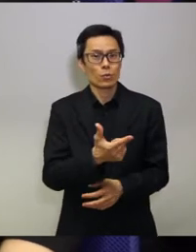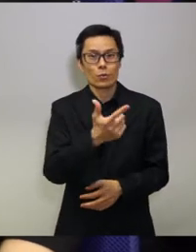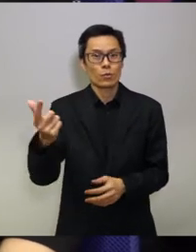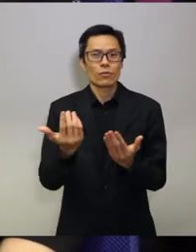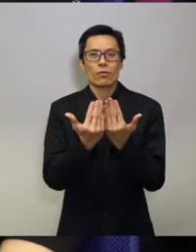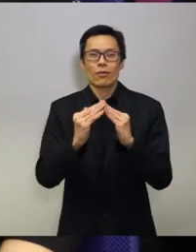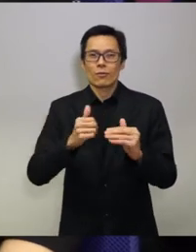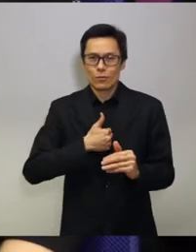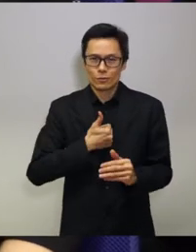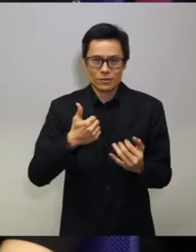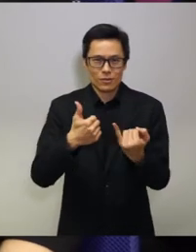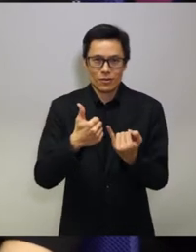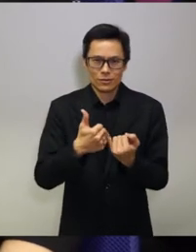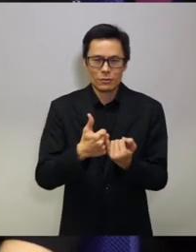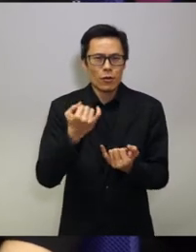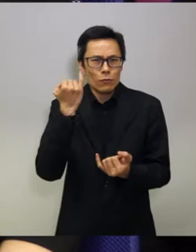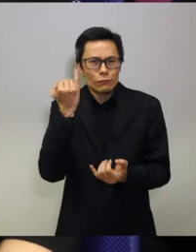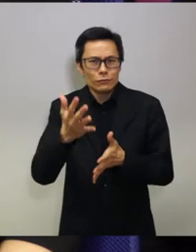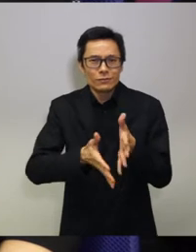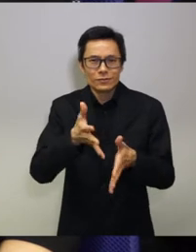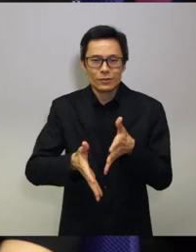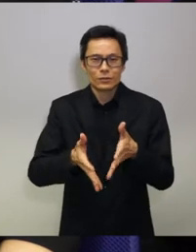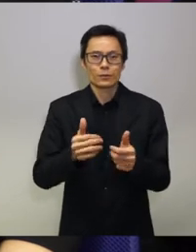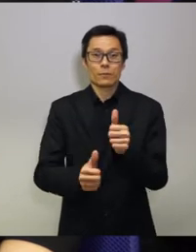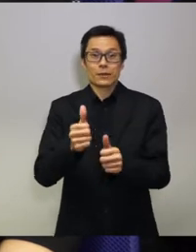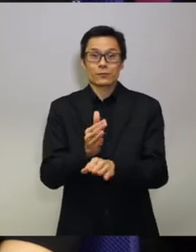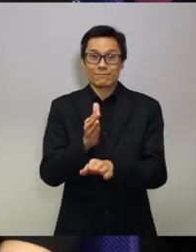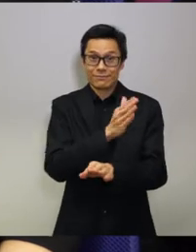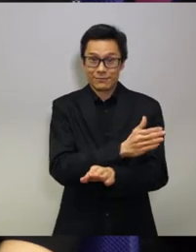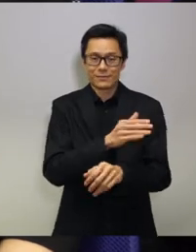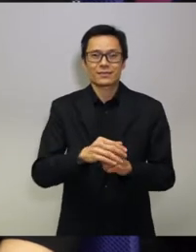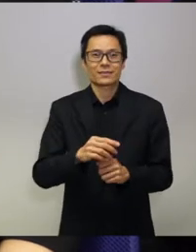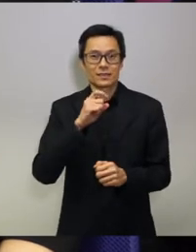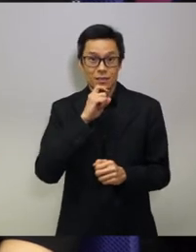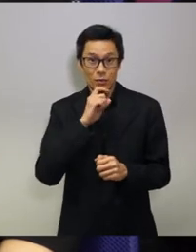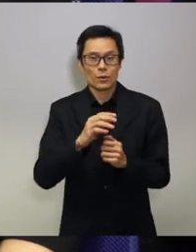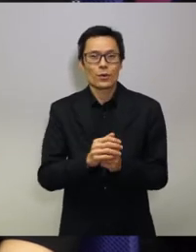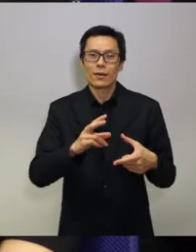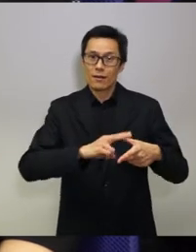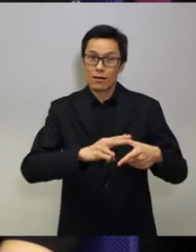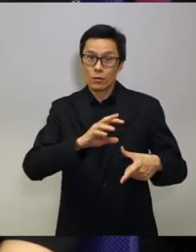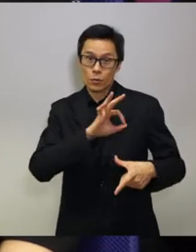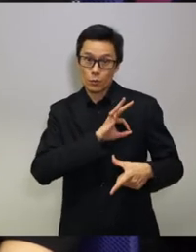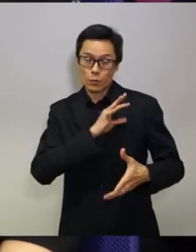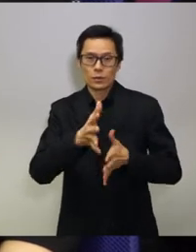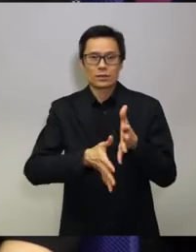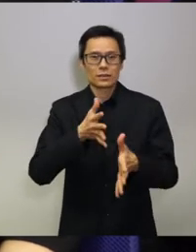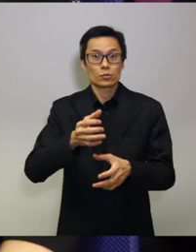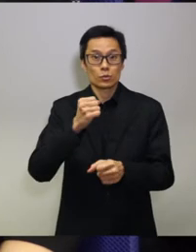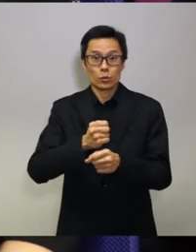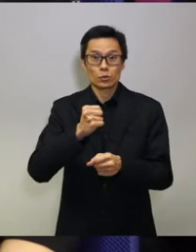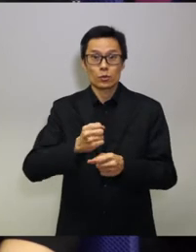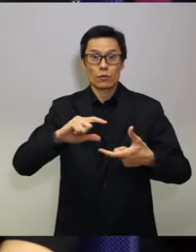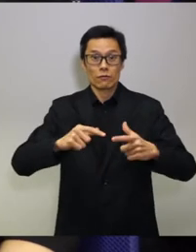好多學校嘅老師同埋學生咧唔認識手語嘅，咁所以咧，我哋會喺比賽之前咧開設呢個簡介會啦，同埋手語工